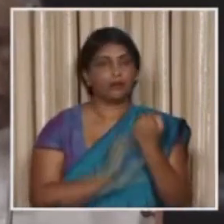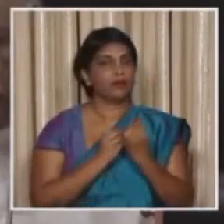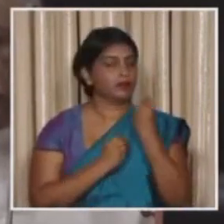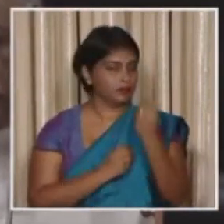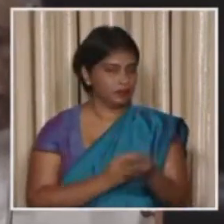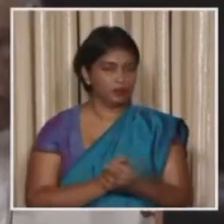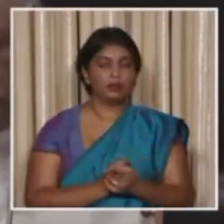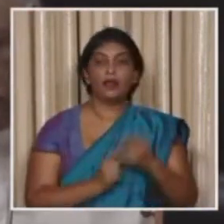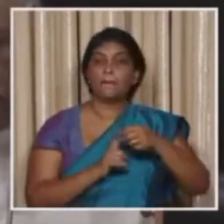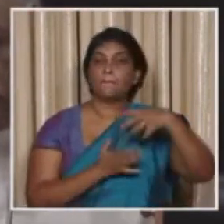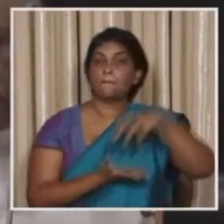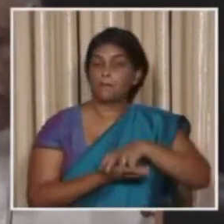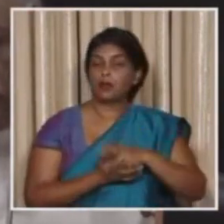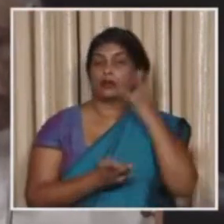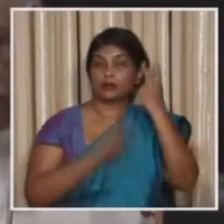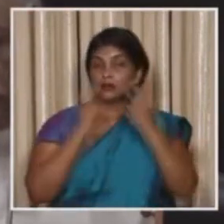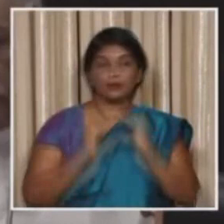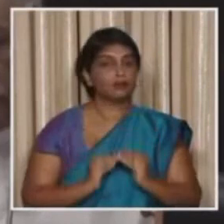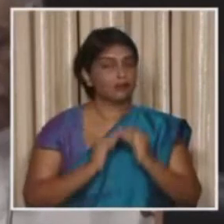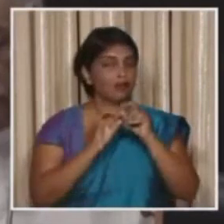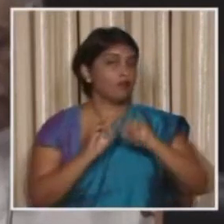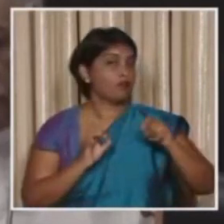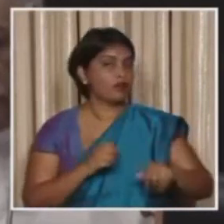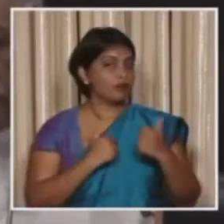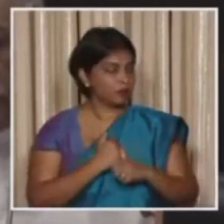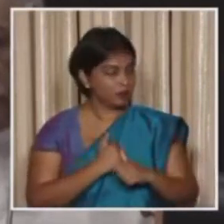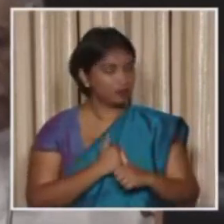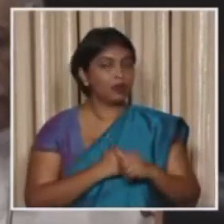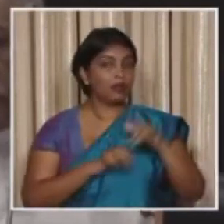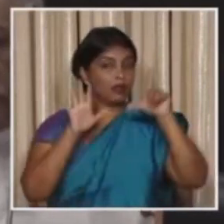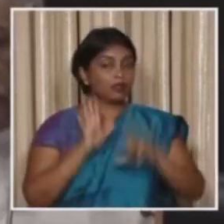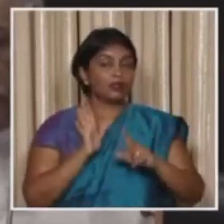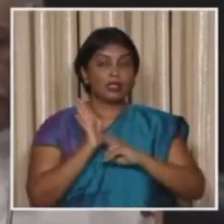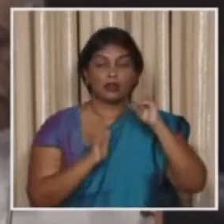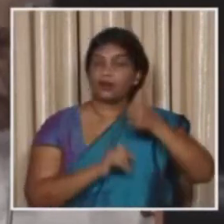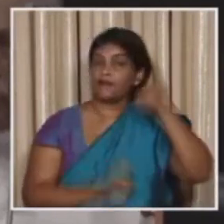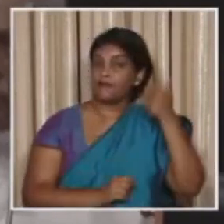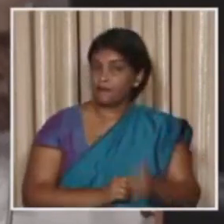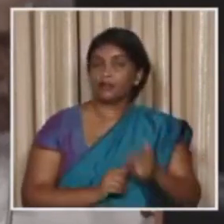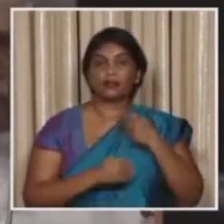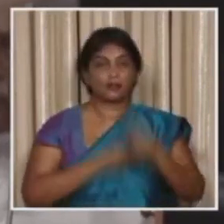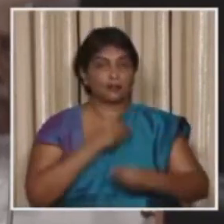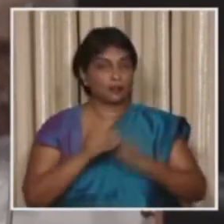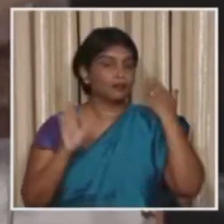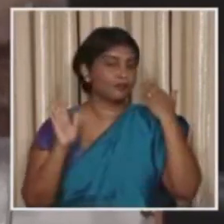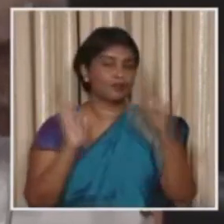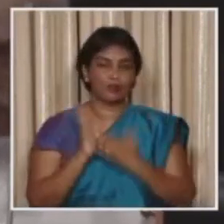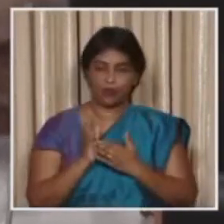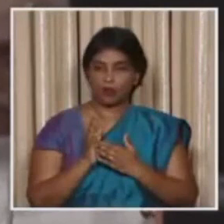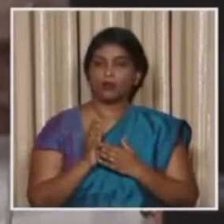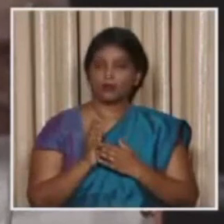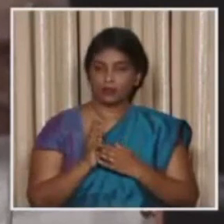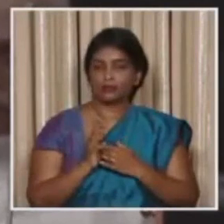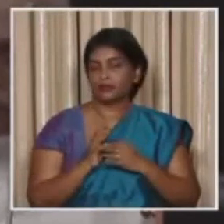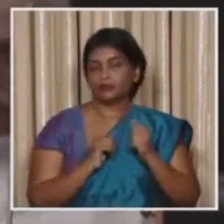දීම. පළාත් සංචාරක ප්‍රවර්ධන මණ්ඩල පිහිටවීම. හත ජාතික වැදගත්කම් යුතු කර්මාන්ත සම්බන්ධයෙන් වන